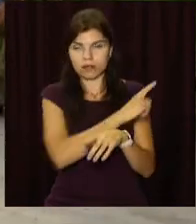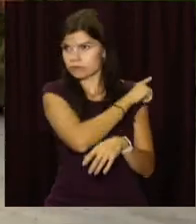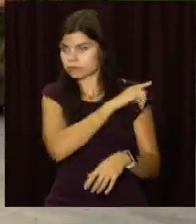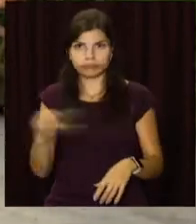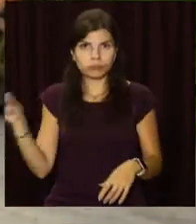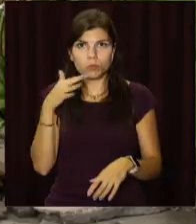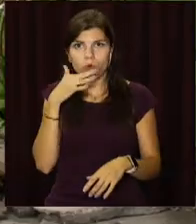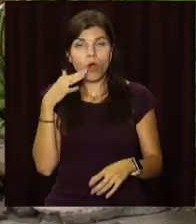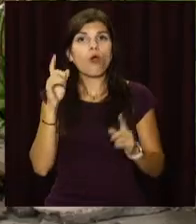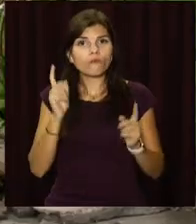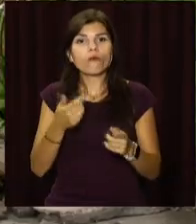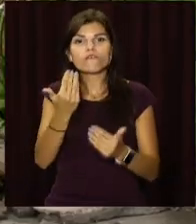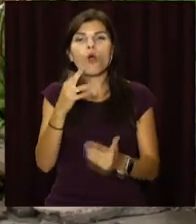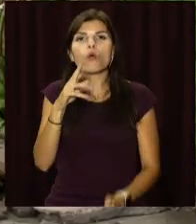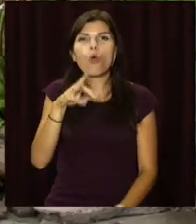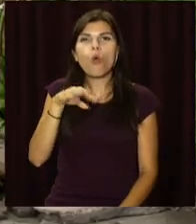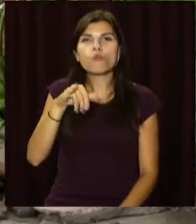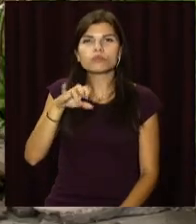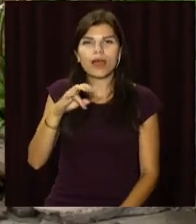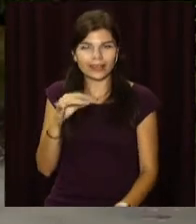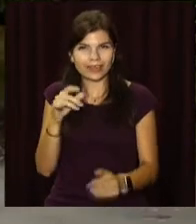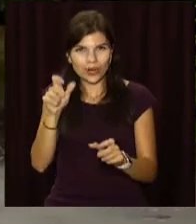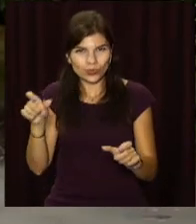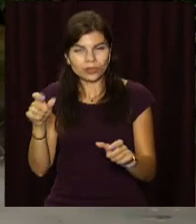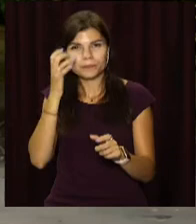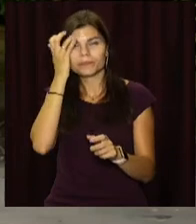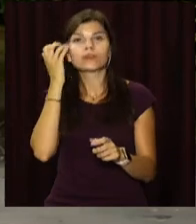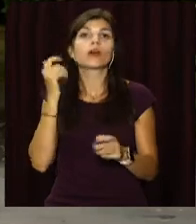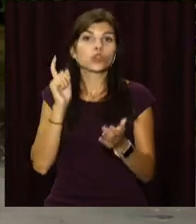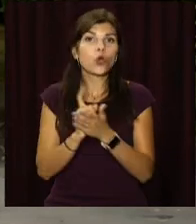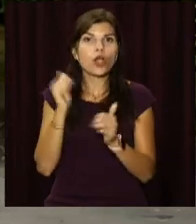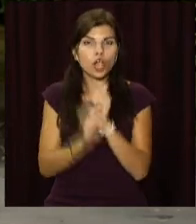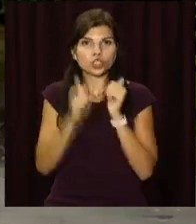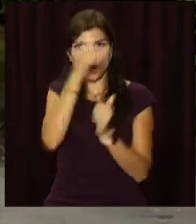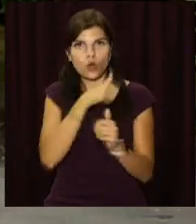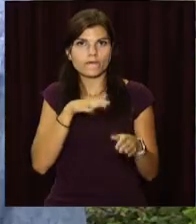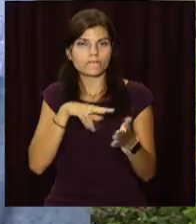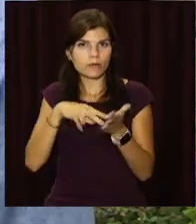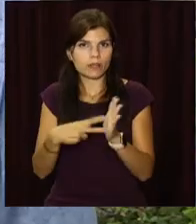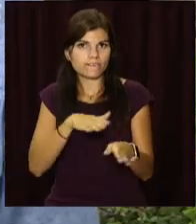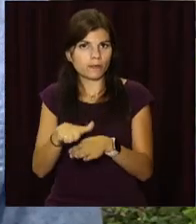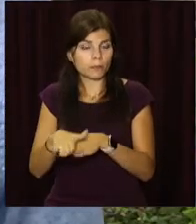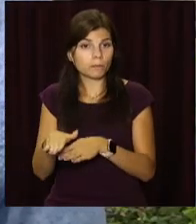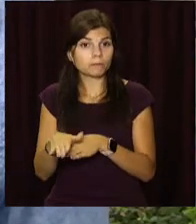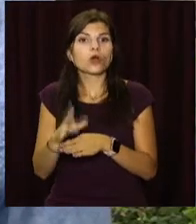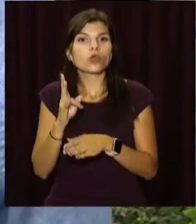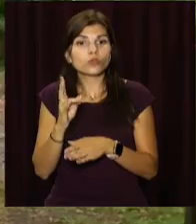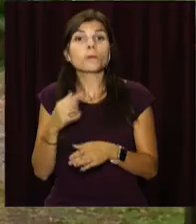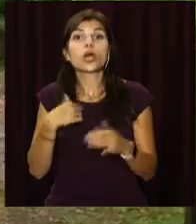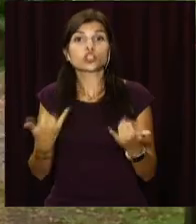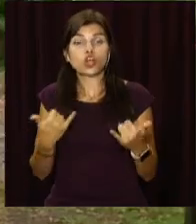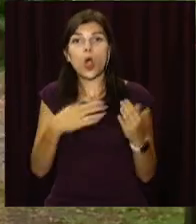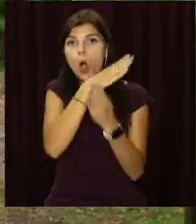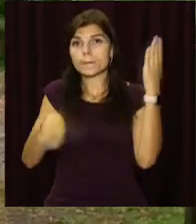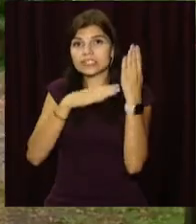пункт у плані робіт комунальників. Але погодні сюрпризи також вносять свої корективи, говорить Дмитро Губський. Ми зараз обрізаємо всі